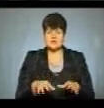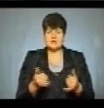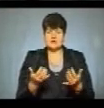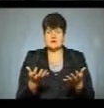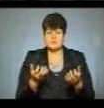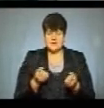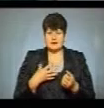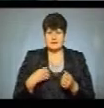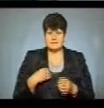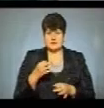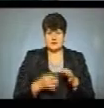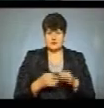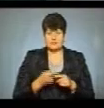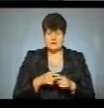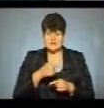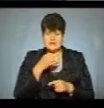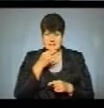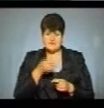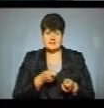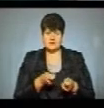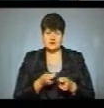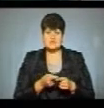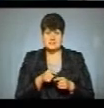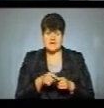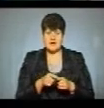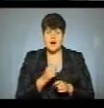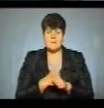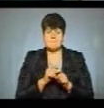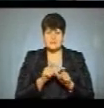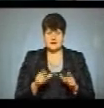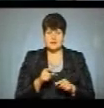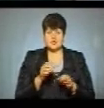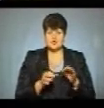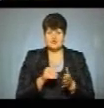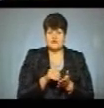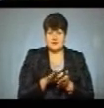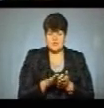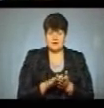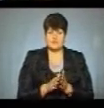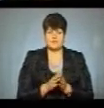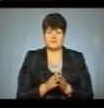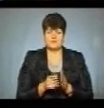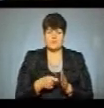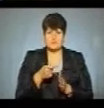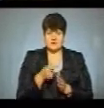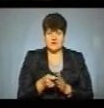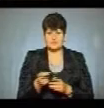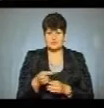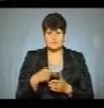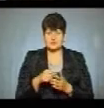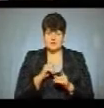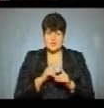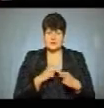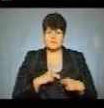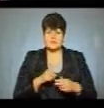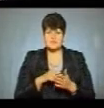суд. Про це повідомила завідувачка цієї аптеки Ольга Жируха. За її словами, суд відхилив позов Тернопільської міськради. Нагадаю, працівники